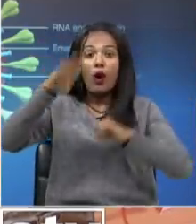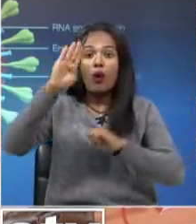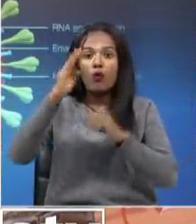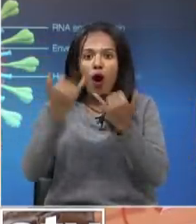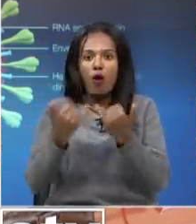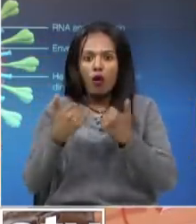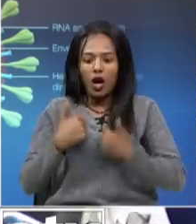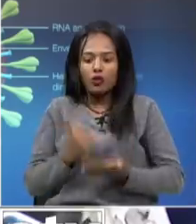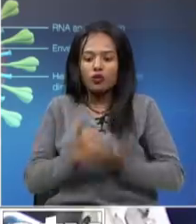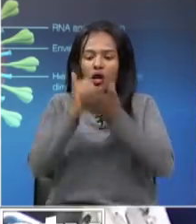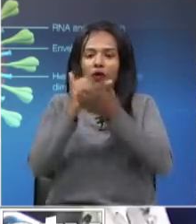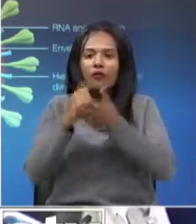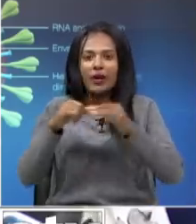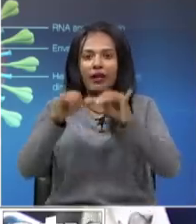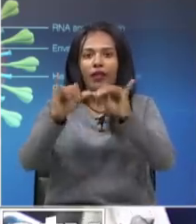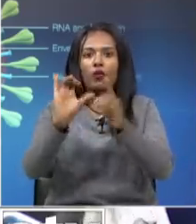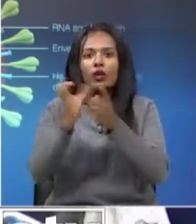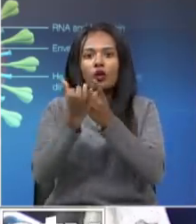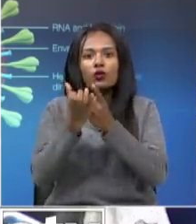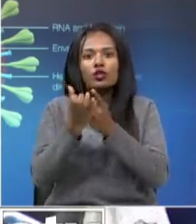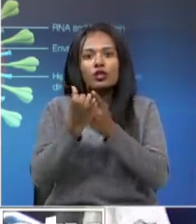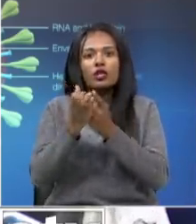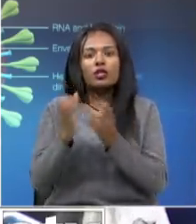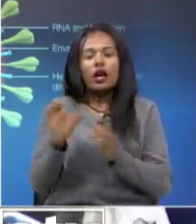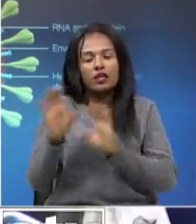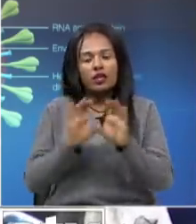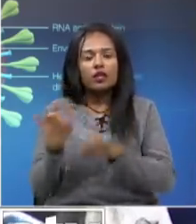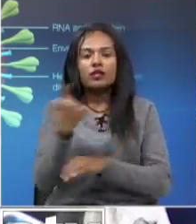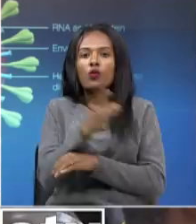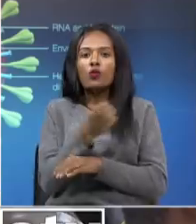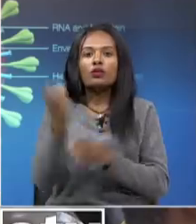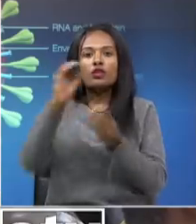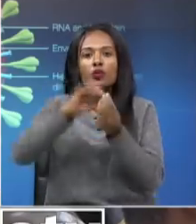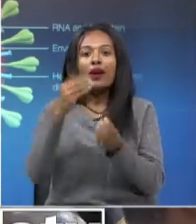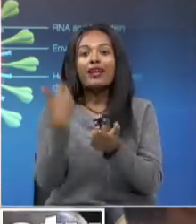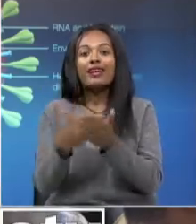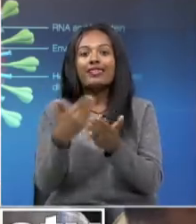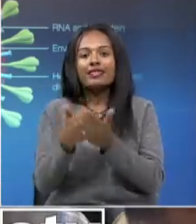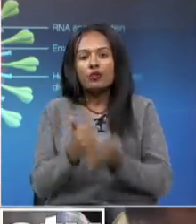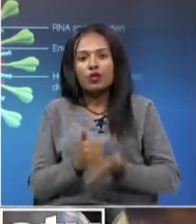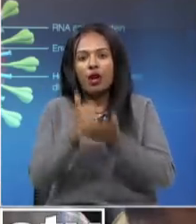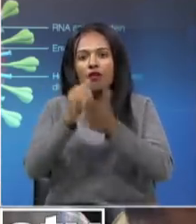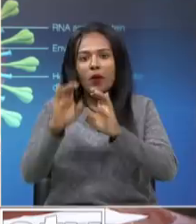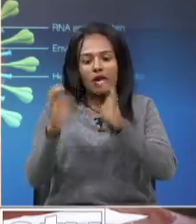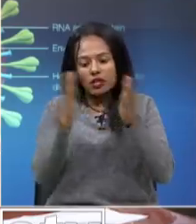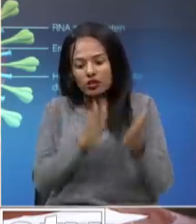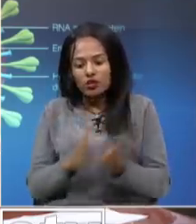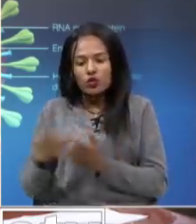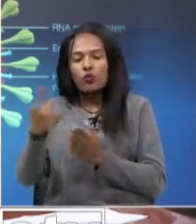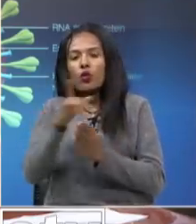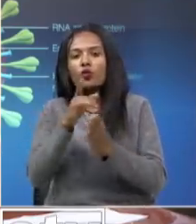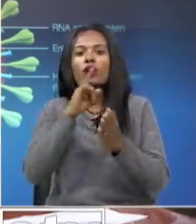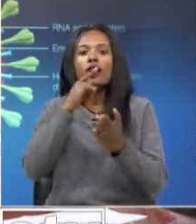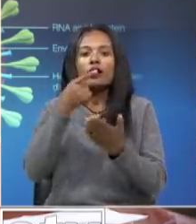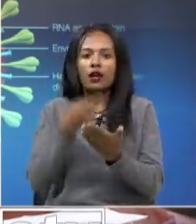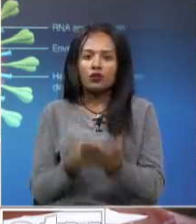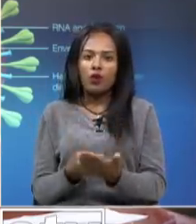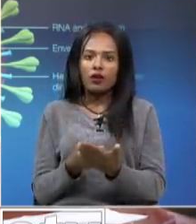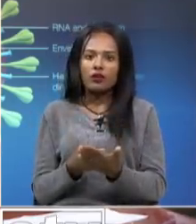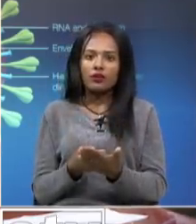ድጋፍ በተጨማሪ በቀጣይ ሁኔታዎችን እየገመገመም ተጨማሪ የገንዘብ ድጋፍ ለማድረግ ዝግጁ መሆኑን አረጋግጠዋል።